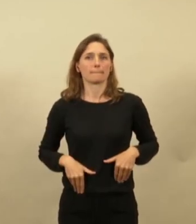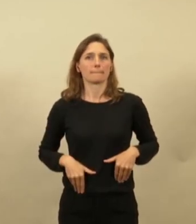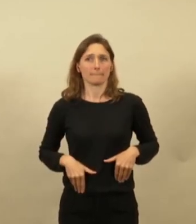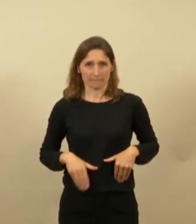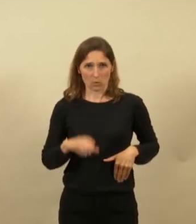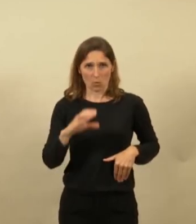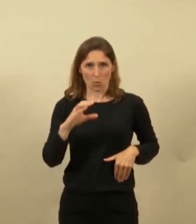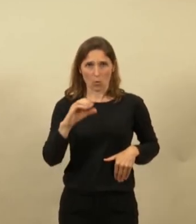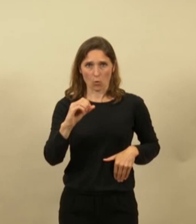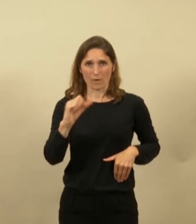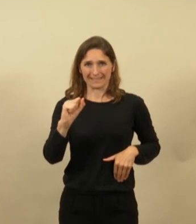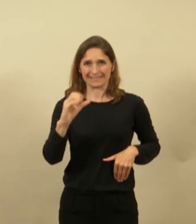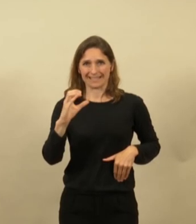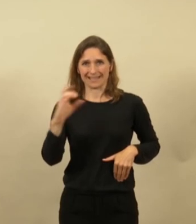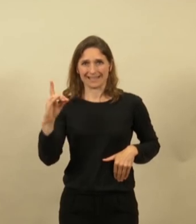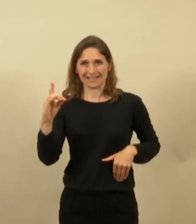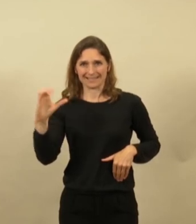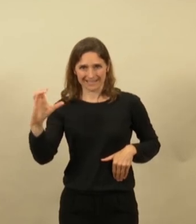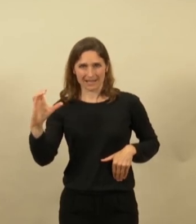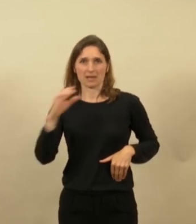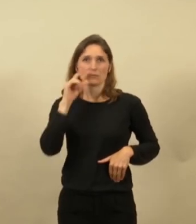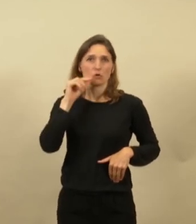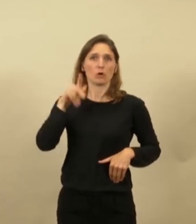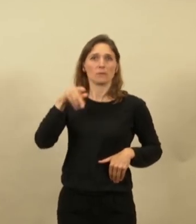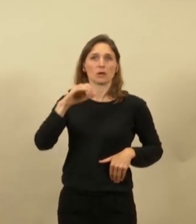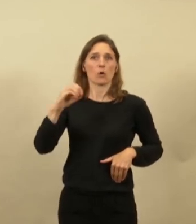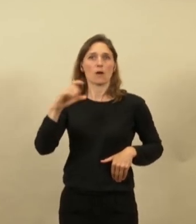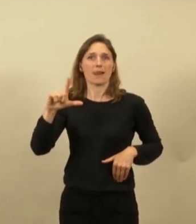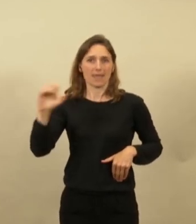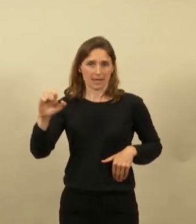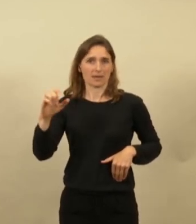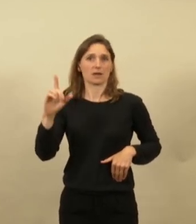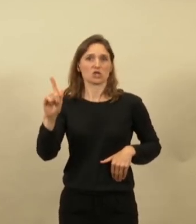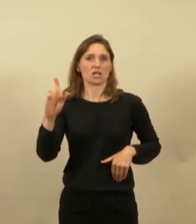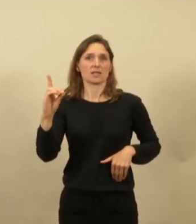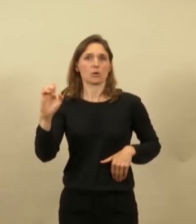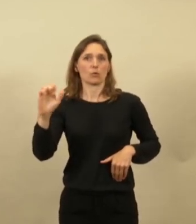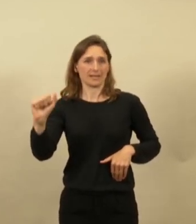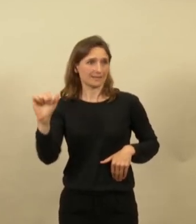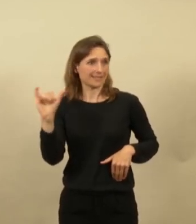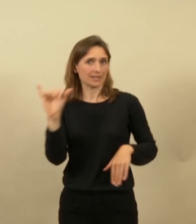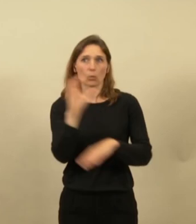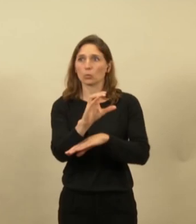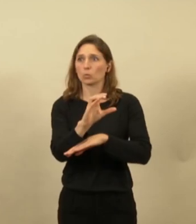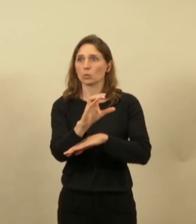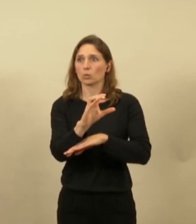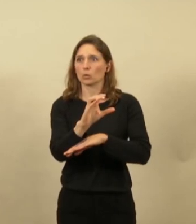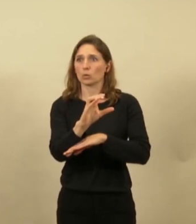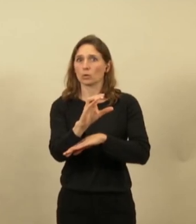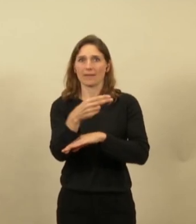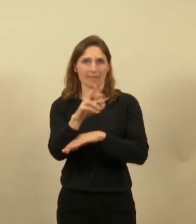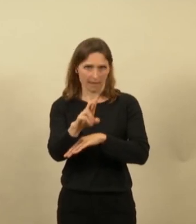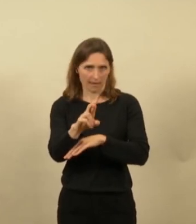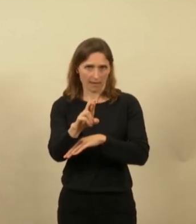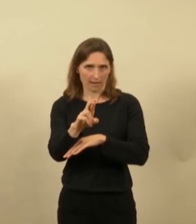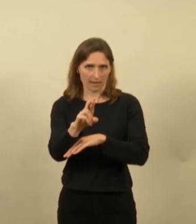ou LCDC monsieur picolé gdes qui vote contre NR